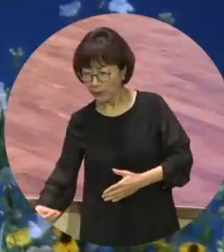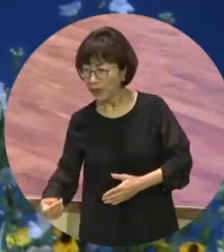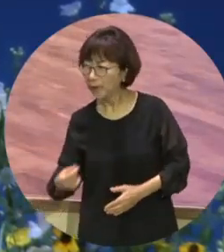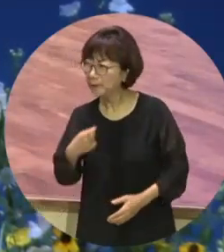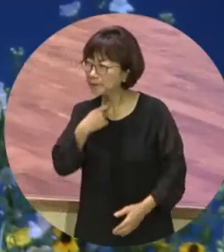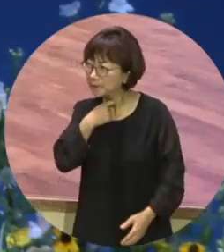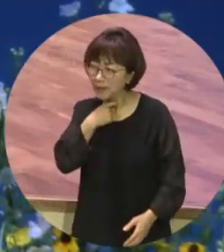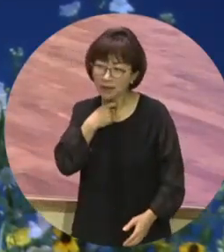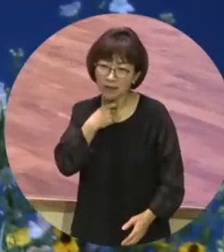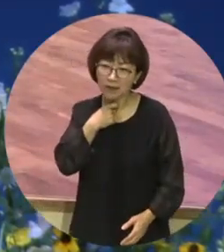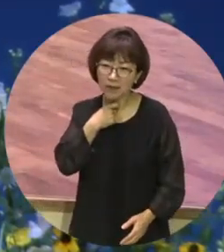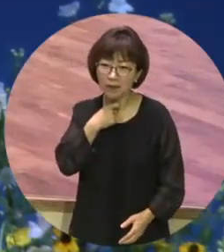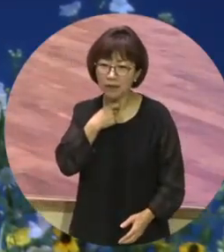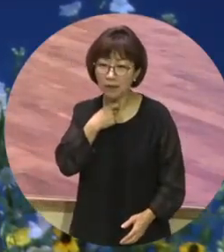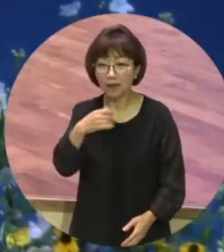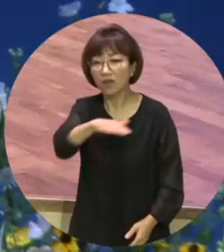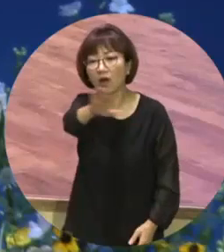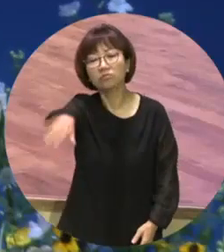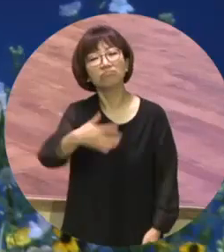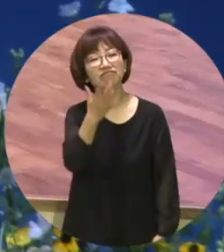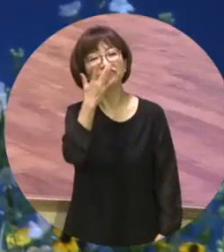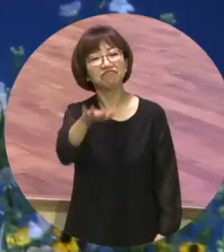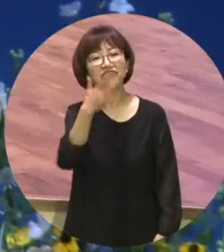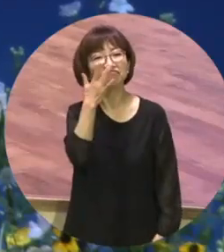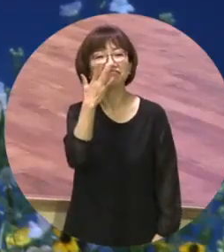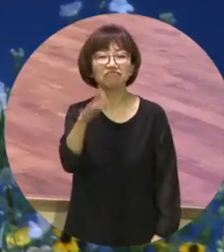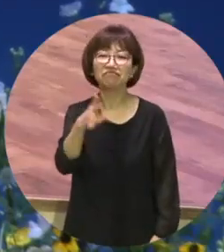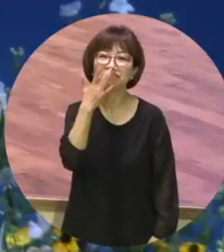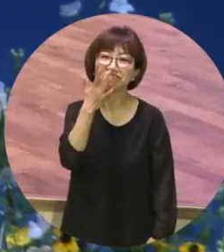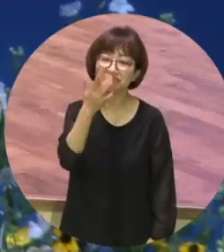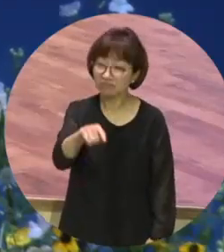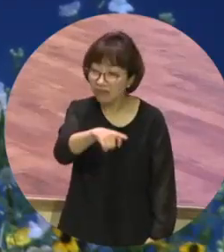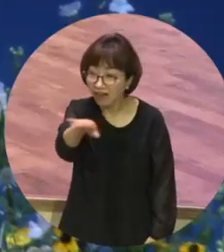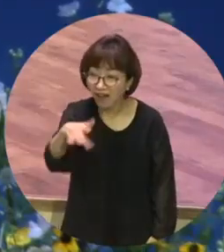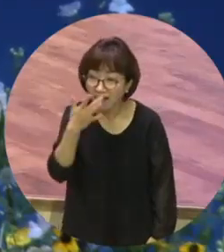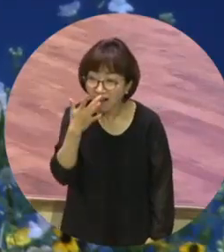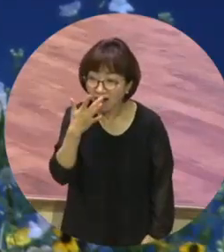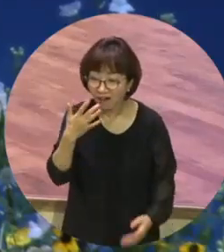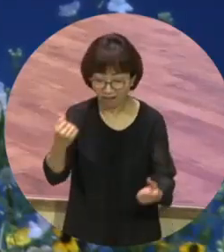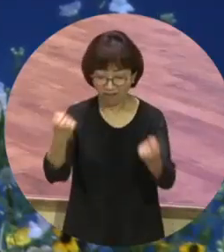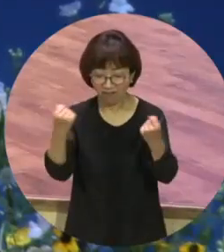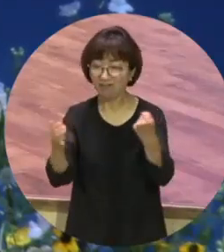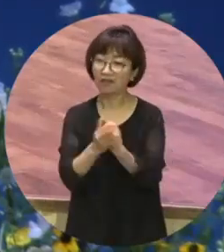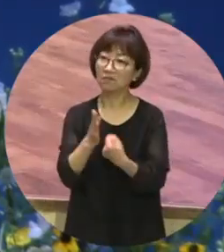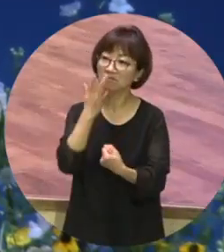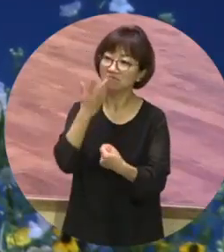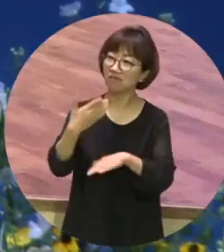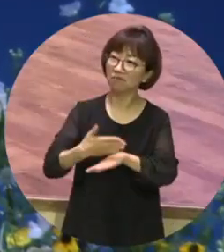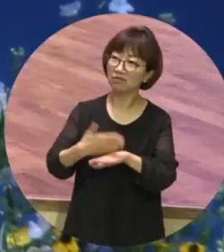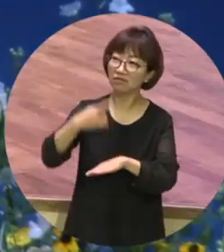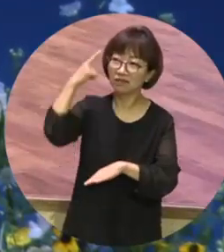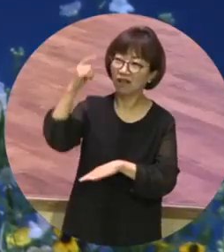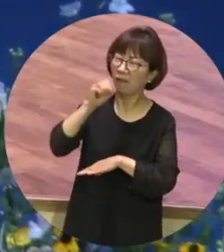기적입니다. 기적. 여러분은 아무 느낌도 없지만 저절로 되고 있으니까 감사가 안 나옵니까?